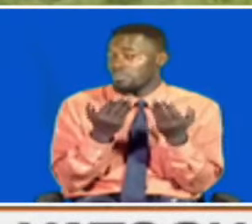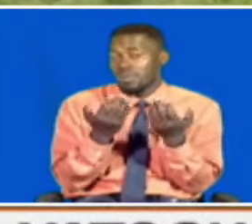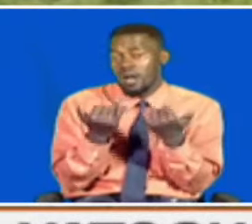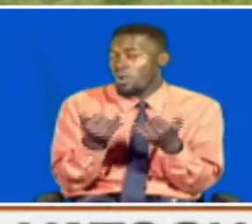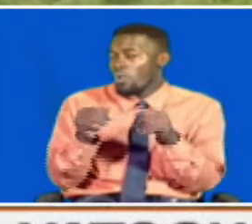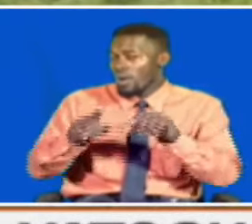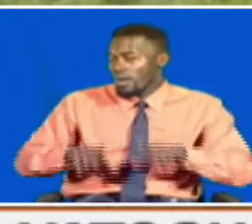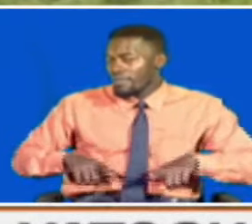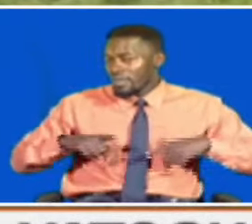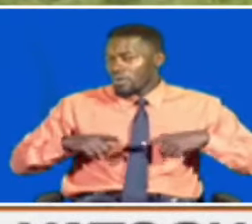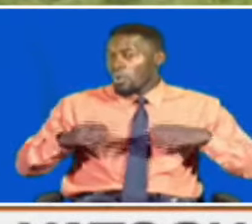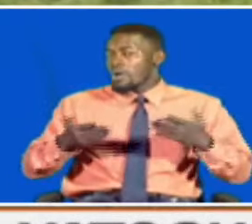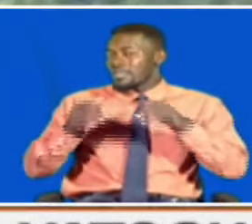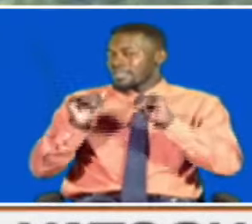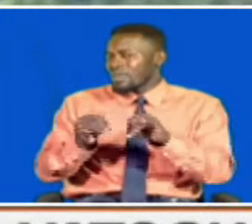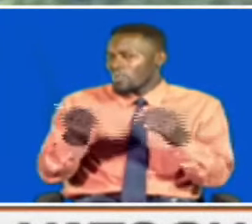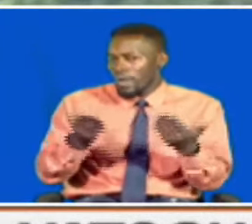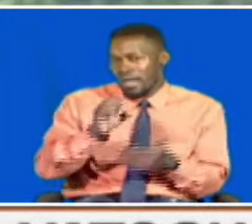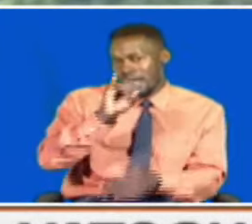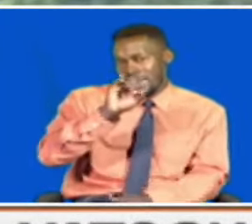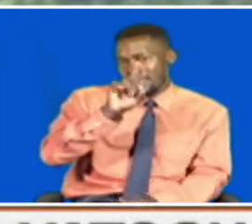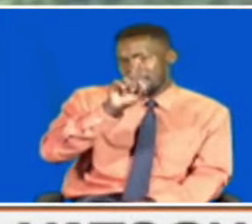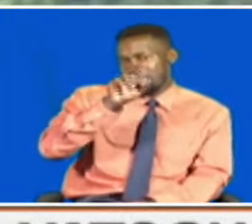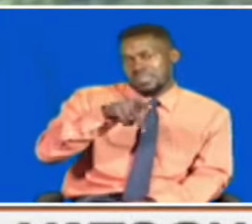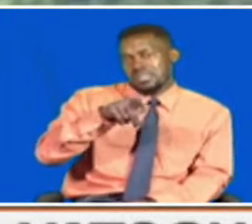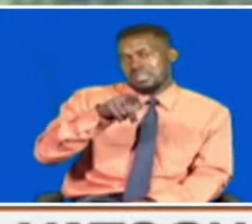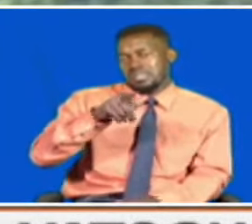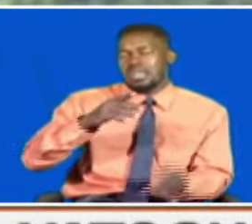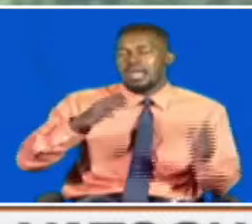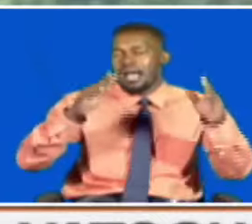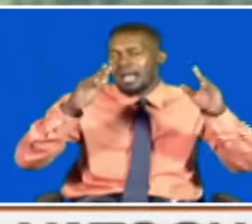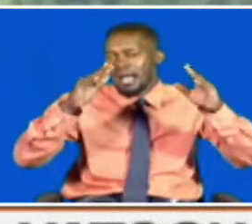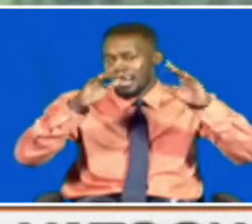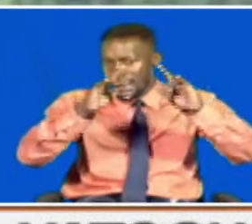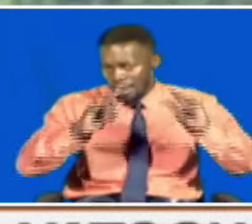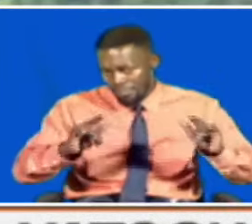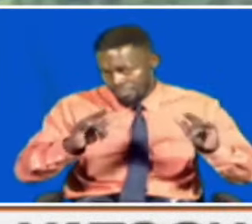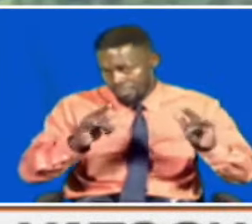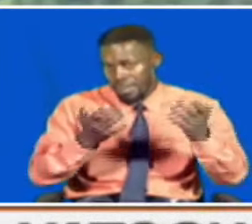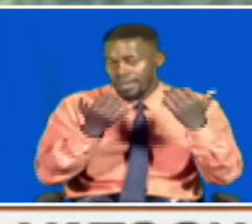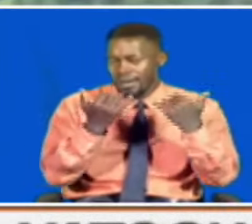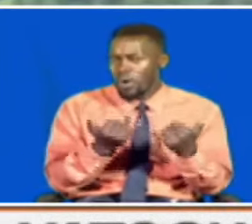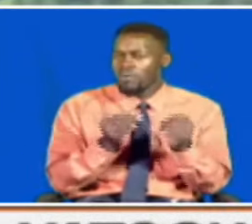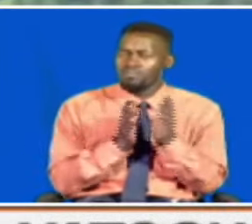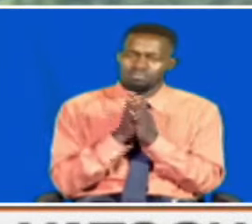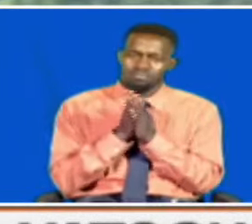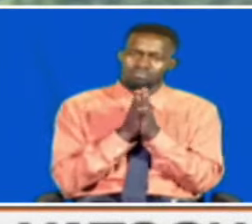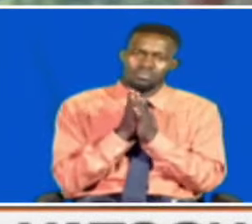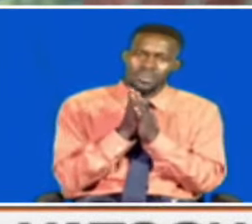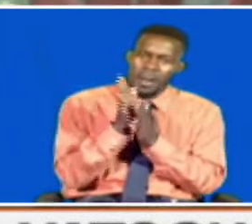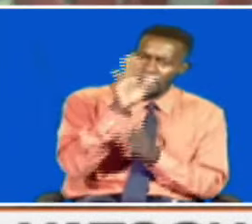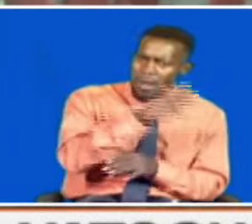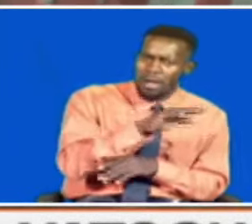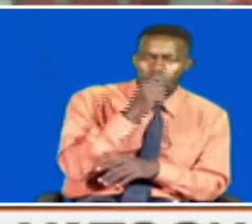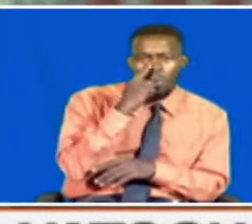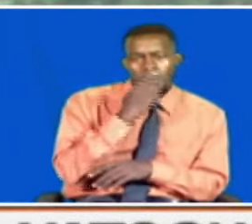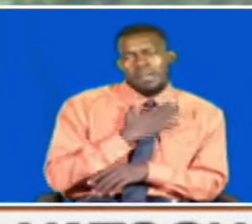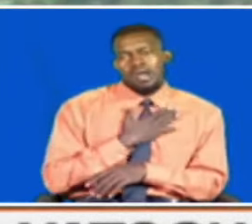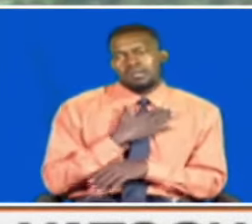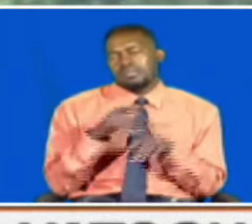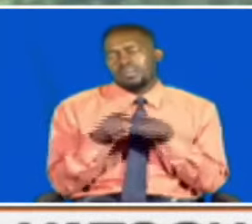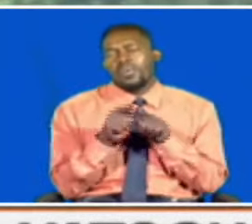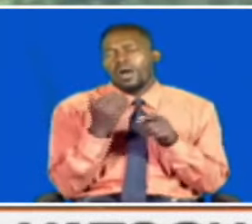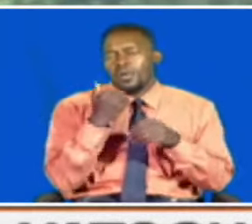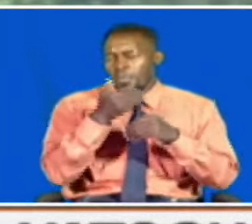muda usiojulikana. So ombi letu kwa serikali kuu, sisi tunataka kurudi area yetu, tunataka kuchenga hata shule yetu ya